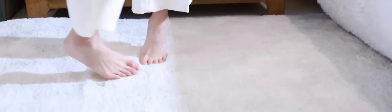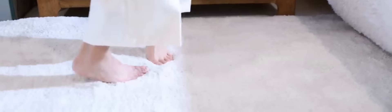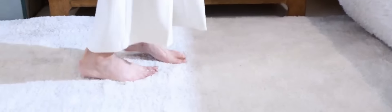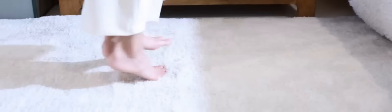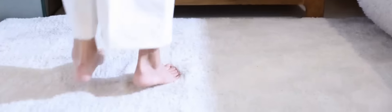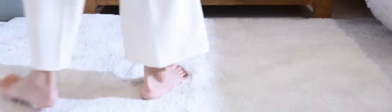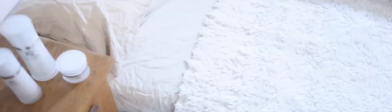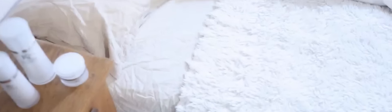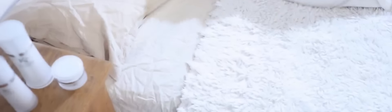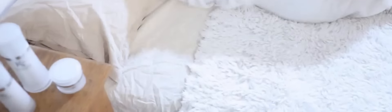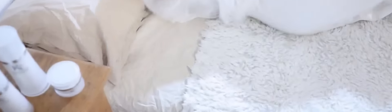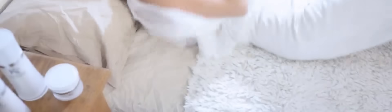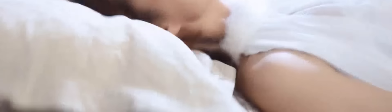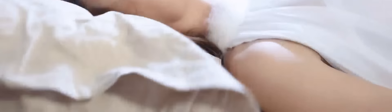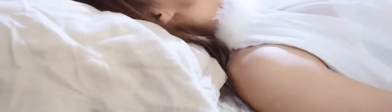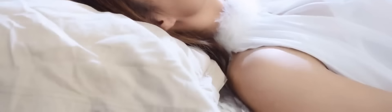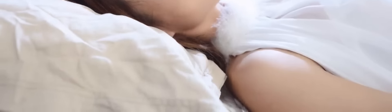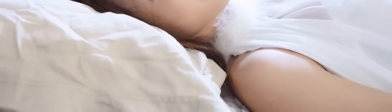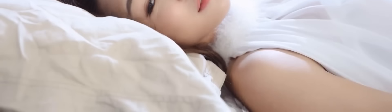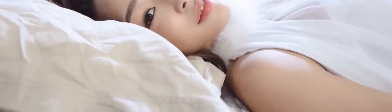自信。